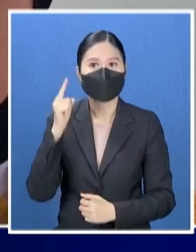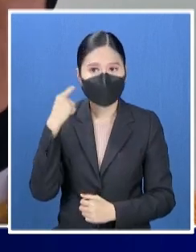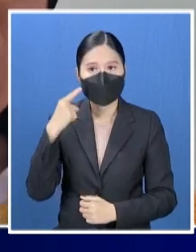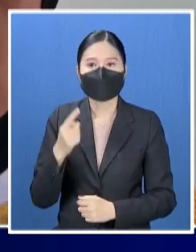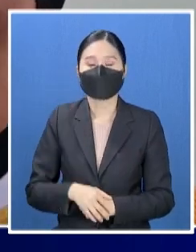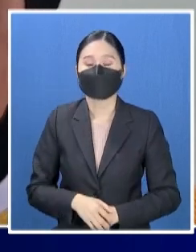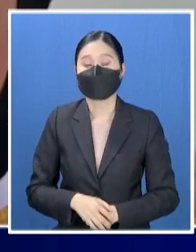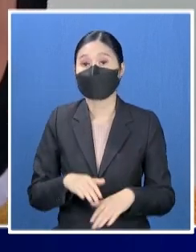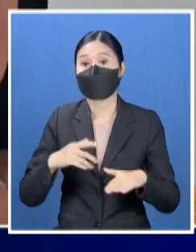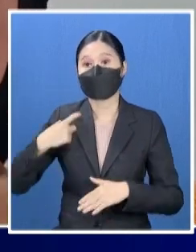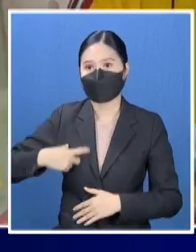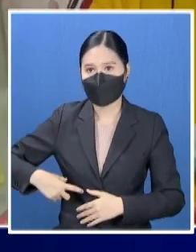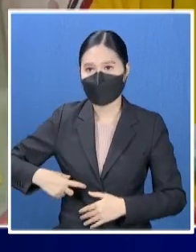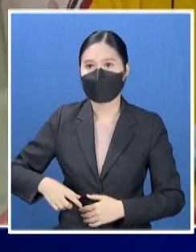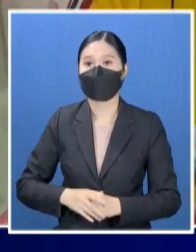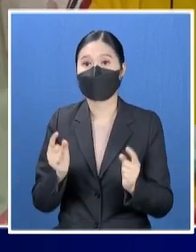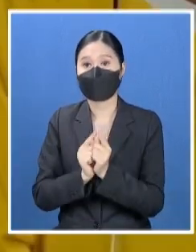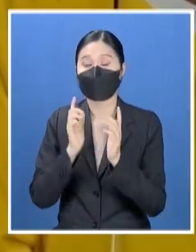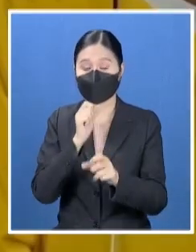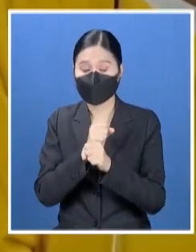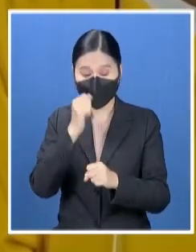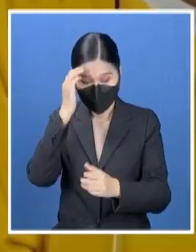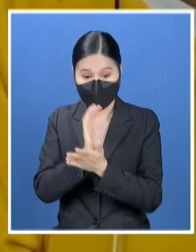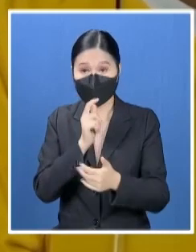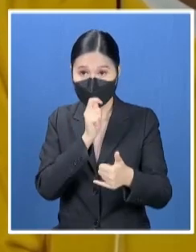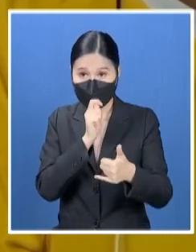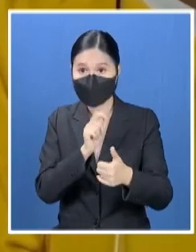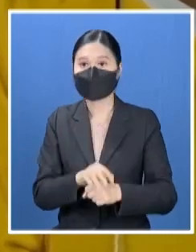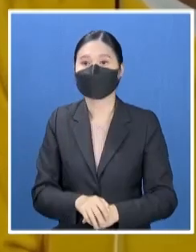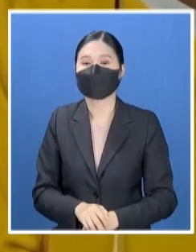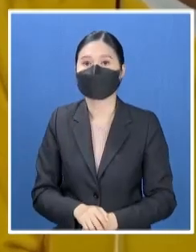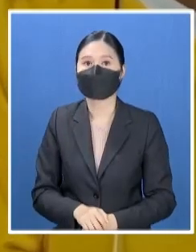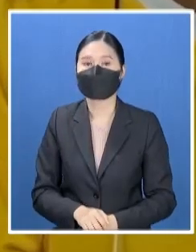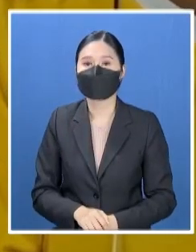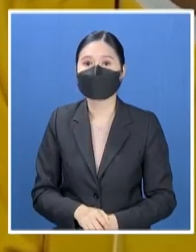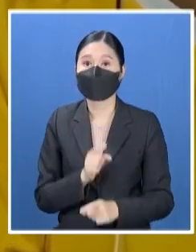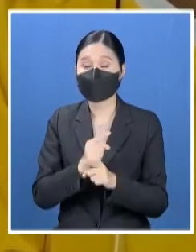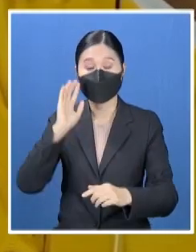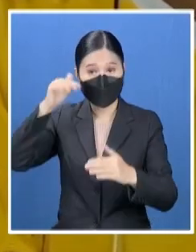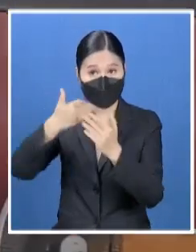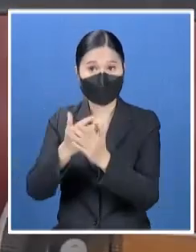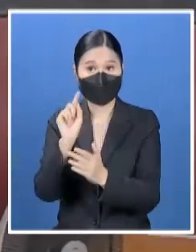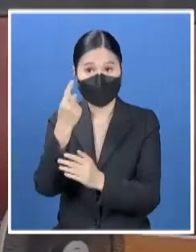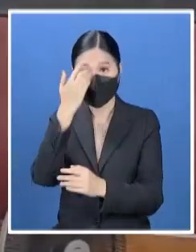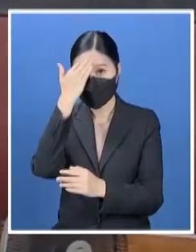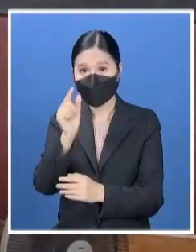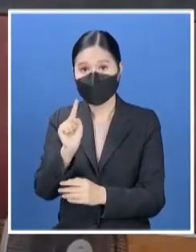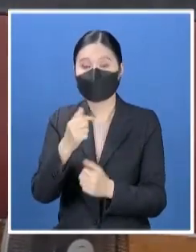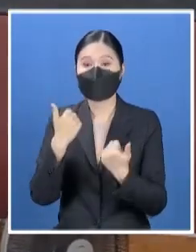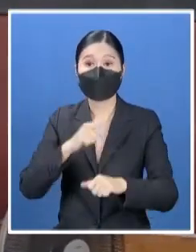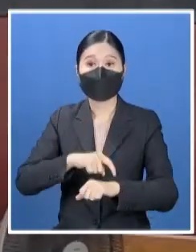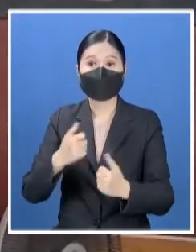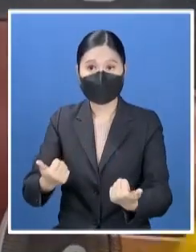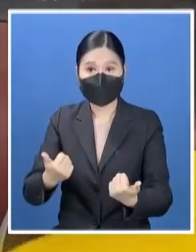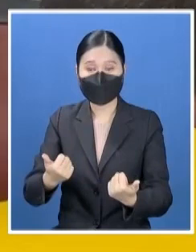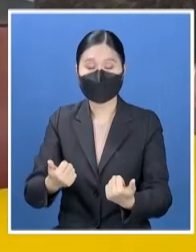ณัฐธยาน์ไปพร้อมกับทนายความเลยไปพบกับพนักงานสอบสวนสภ.นครศรีธรรมราชอีกรอบนึงไปตามความคืบหน้าเพราะจน